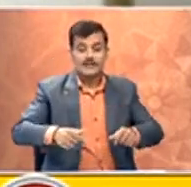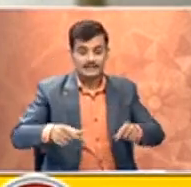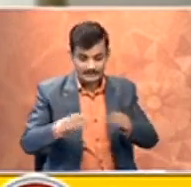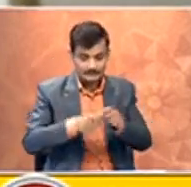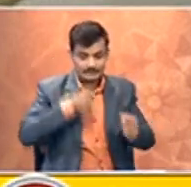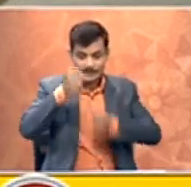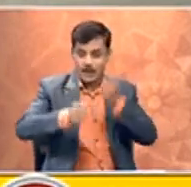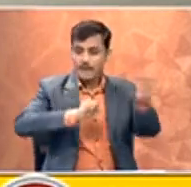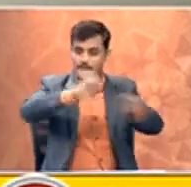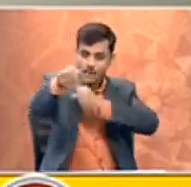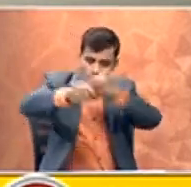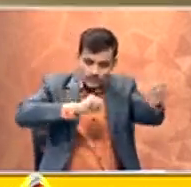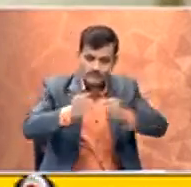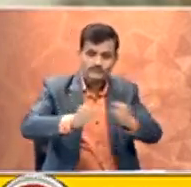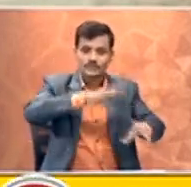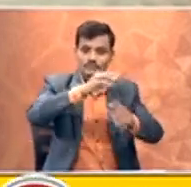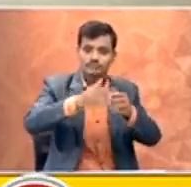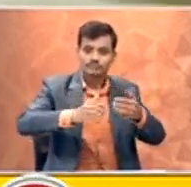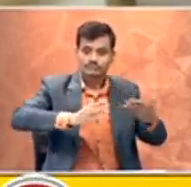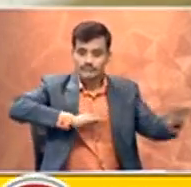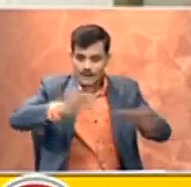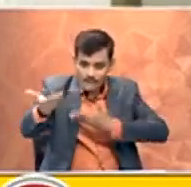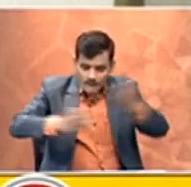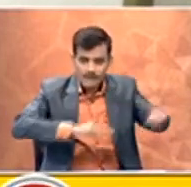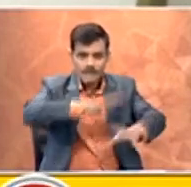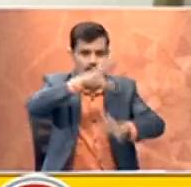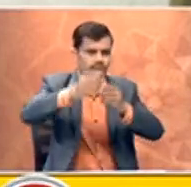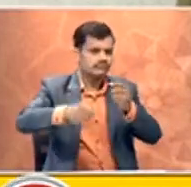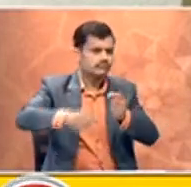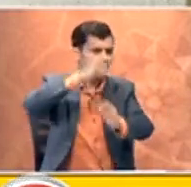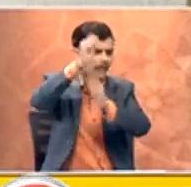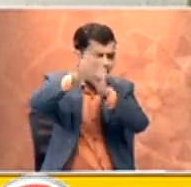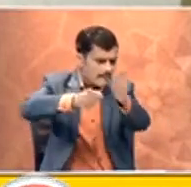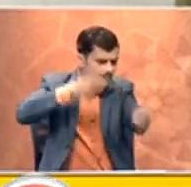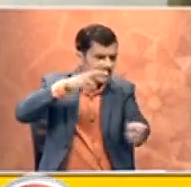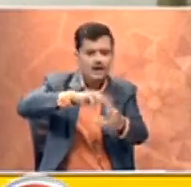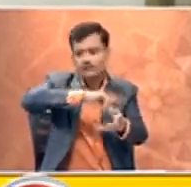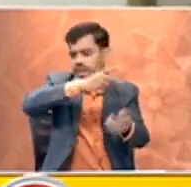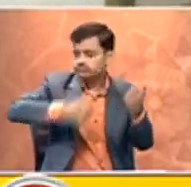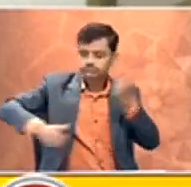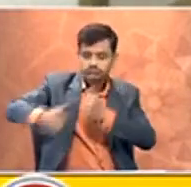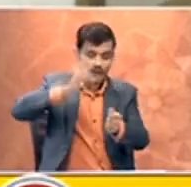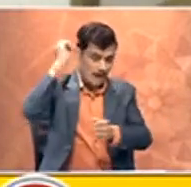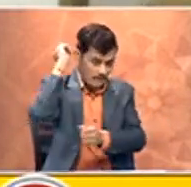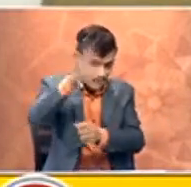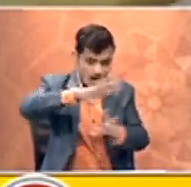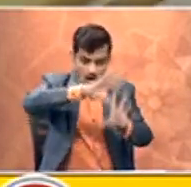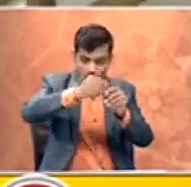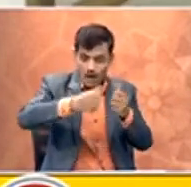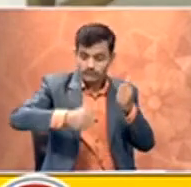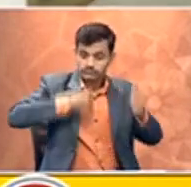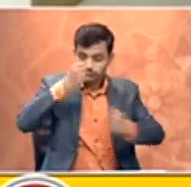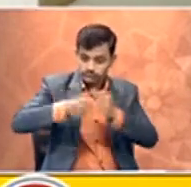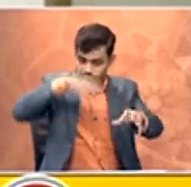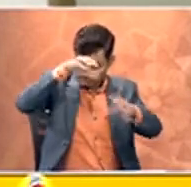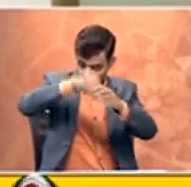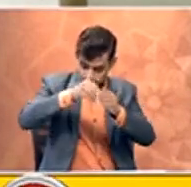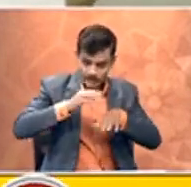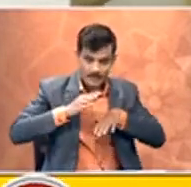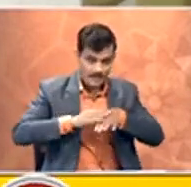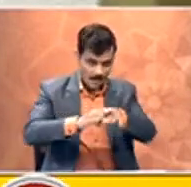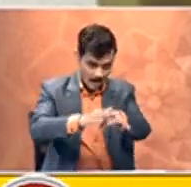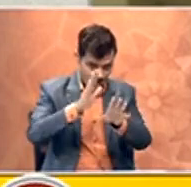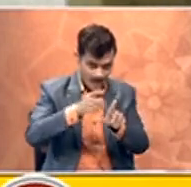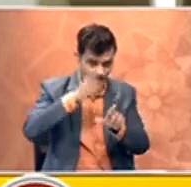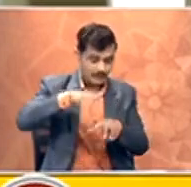और बॉक्सिंग, जूडो और फेंसिंग और डिस्कस थ्रो, ऐसे बहुत सारे गेम करके फिर मैं 2015